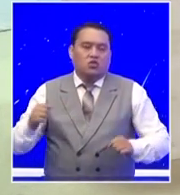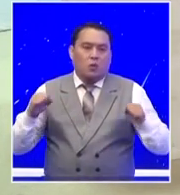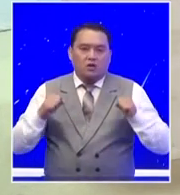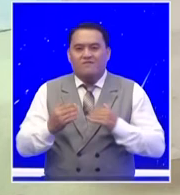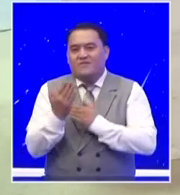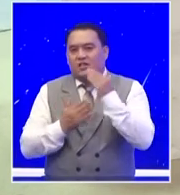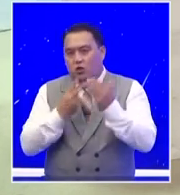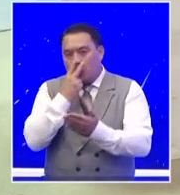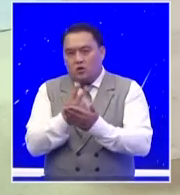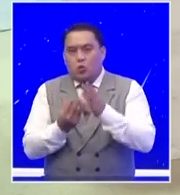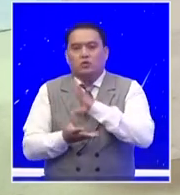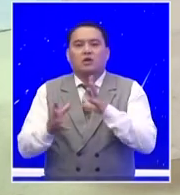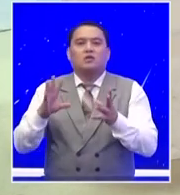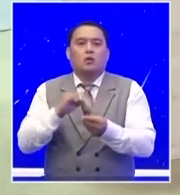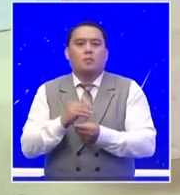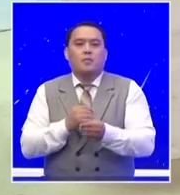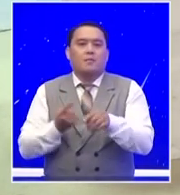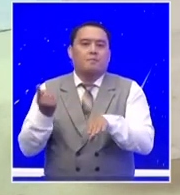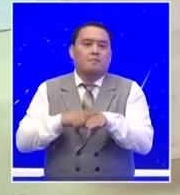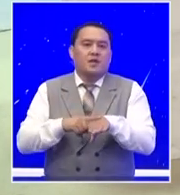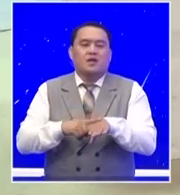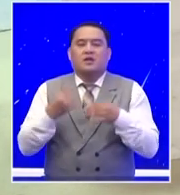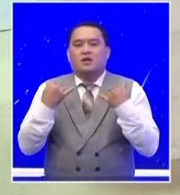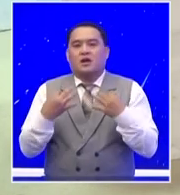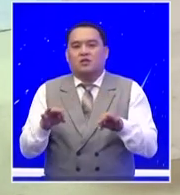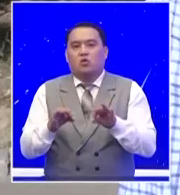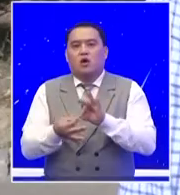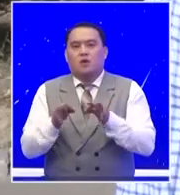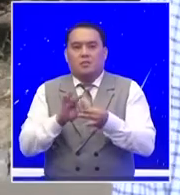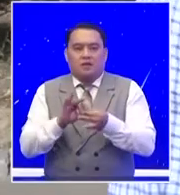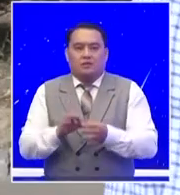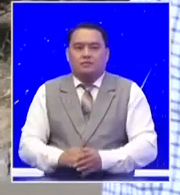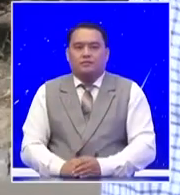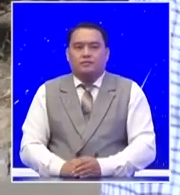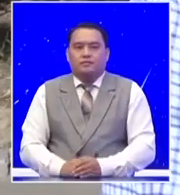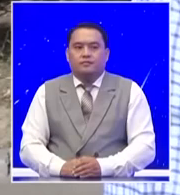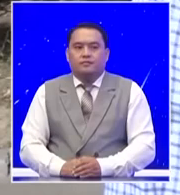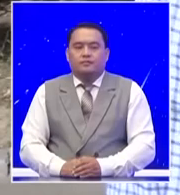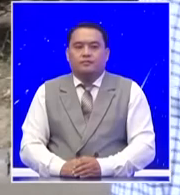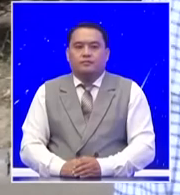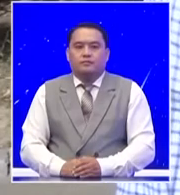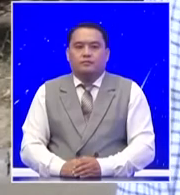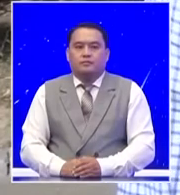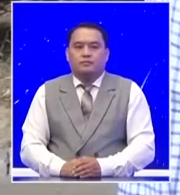высокие результаты. Хочу отметить, что мы лидируем по количеству лицензий на Олимпиаду в Токио. Орден для меня значит